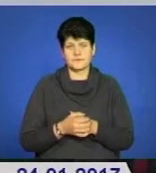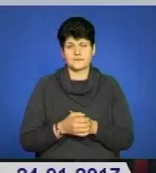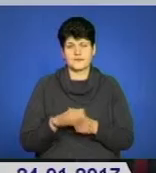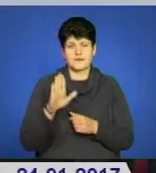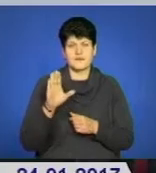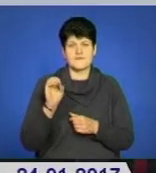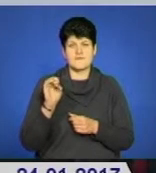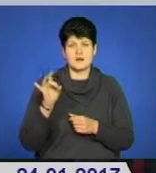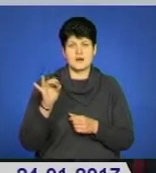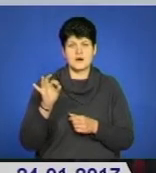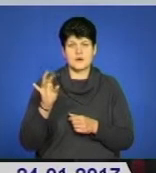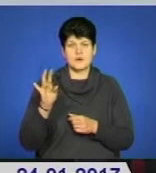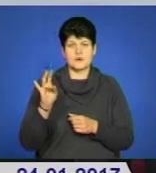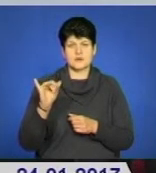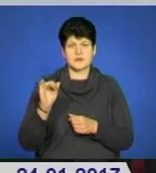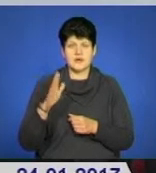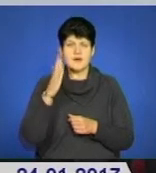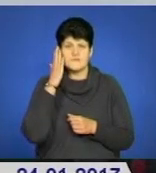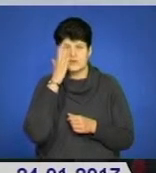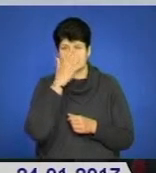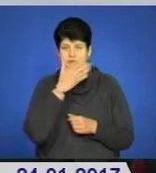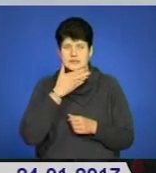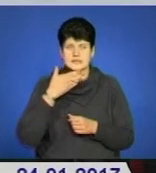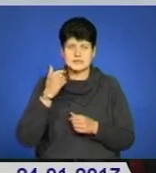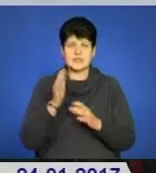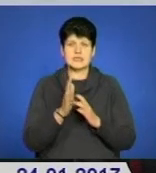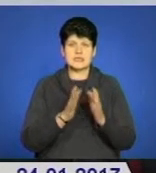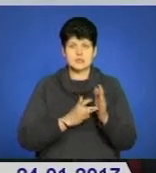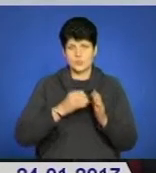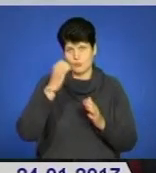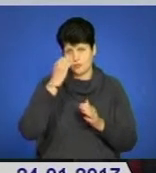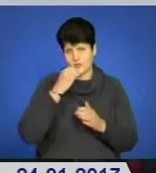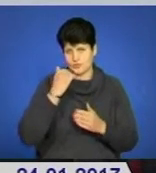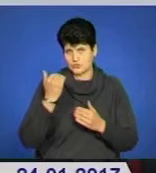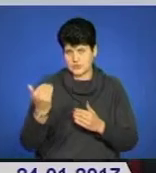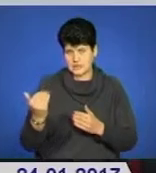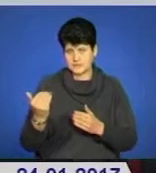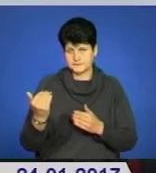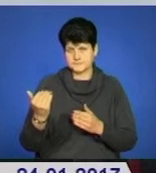Вероніка обтерла обличчя, і Христос, подякуючи їй,